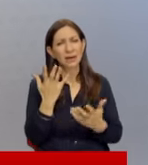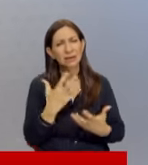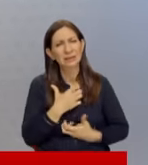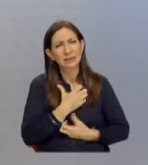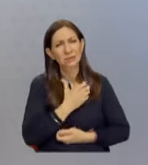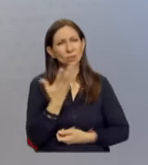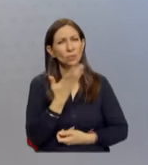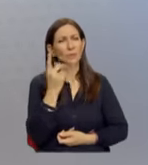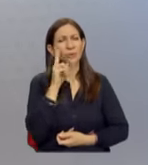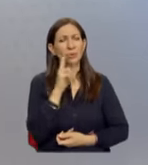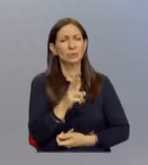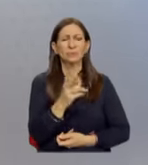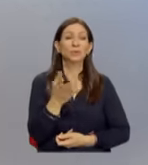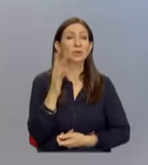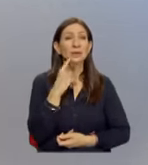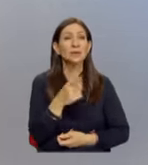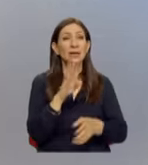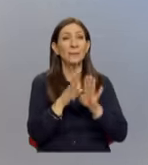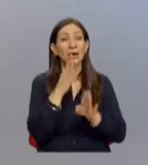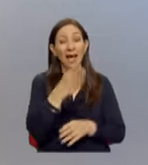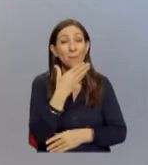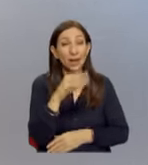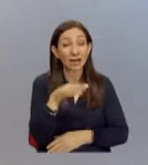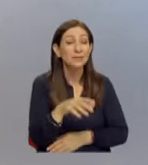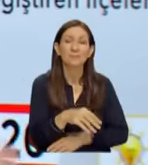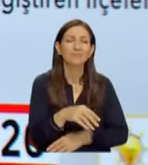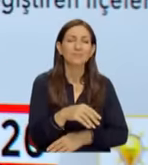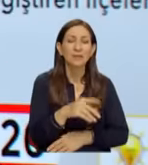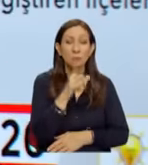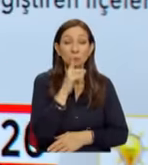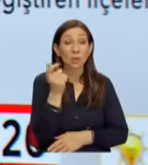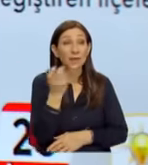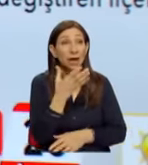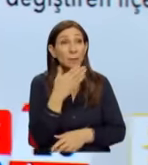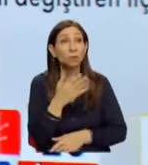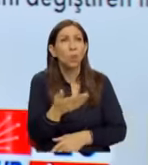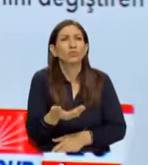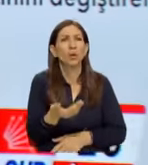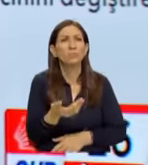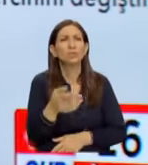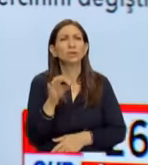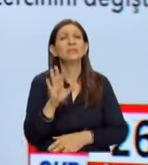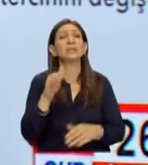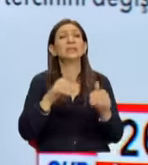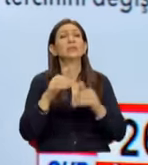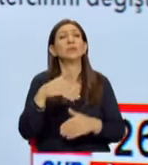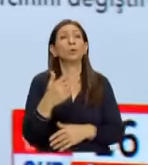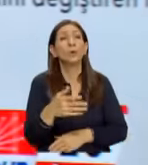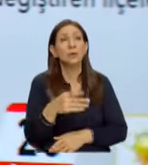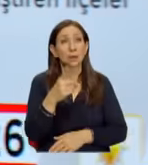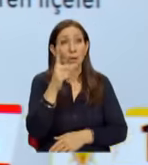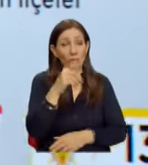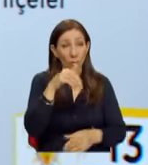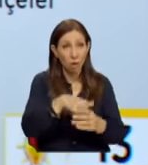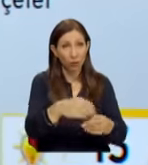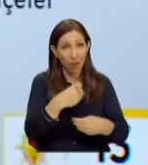kötü bir orada. Yani. Sonra demişler ki kapıya giden emeklilere, hem de yani yüzlerce emekli. Yok canım şimdi değil, seçimden sonra. Sen önce bir